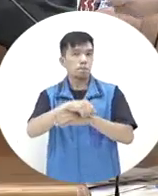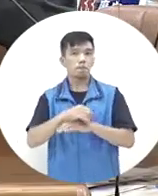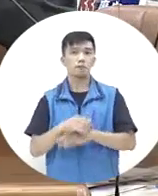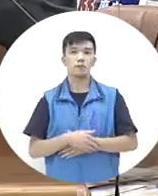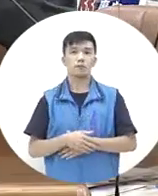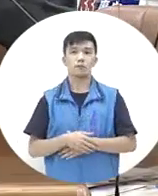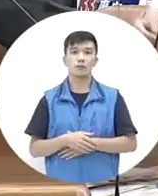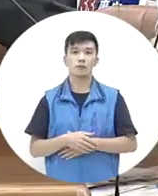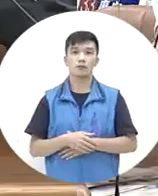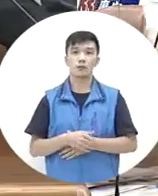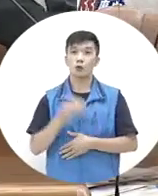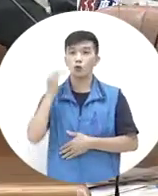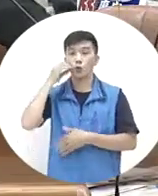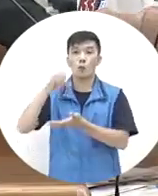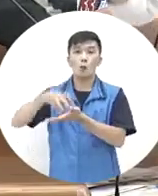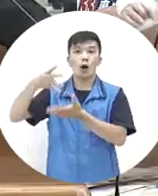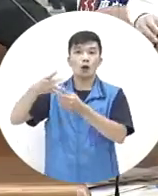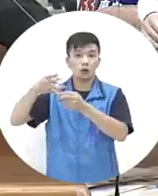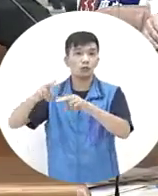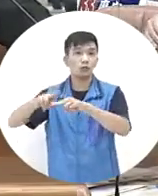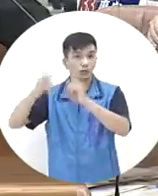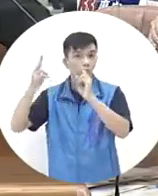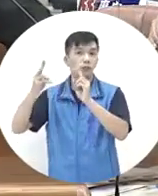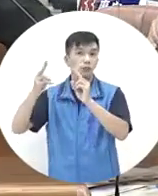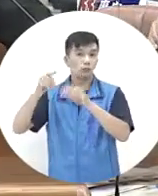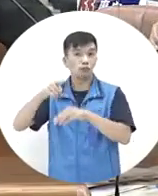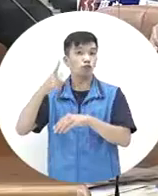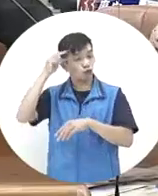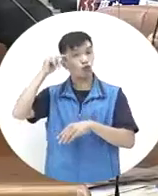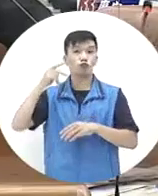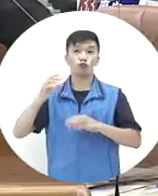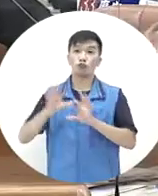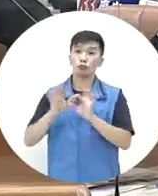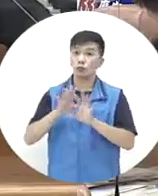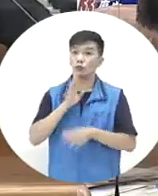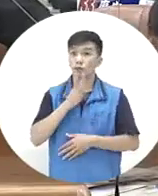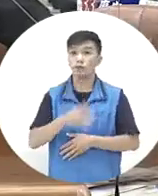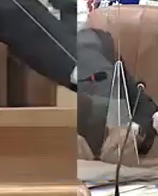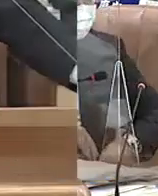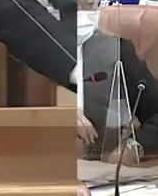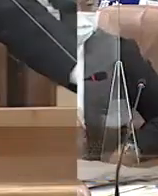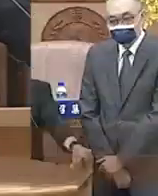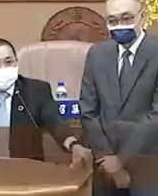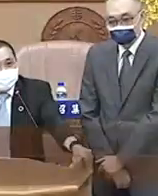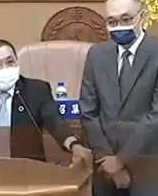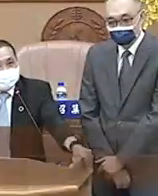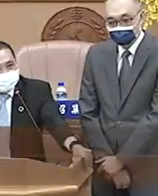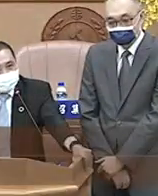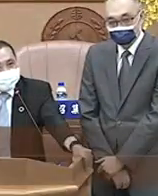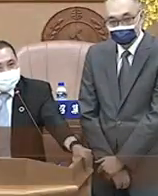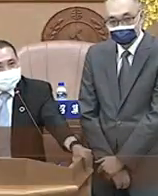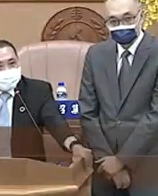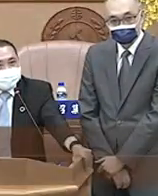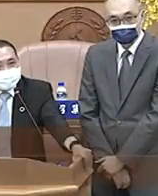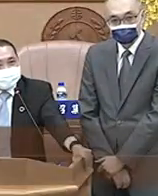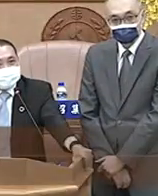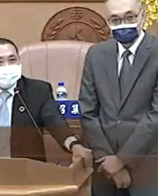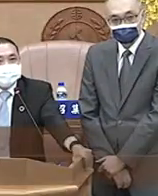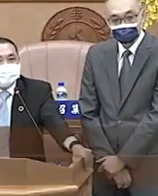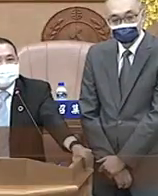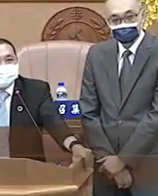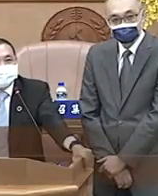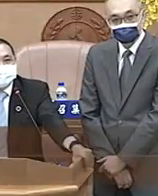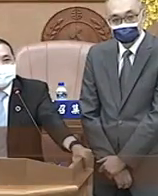核四重启你也觉得无所谓。 我尊重民意、 啊、okay, 而 且先把核味料处理好再说。核味料核安先锁好再